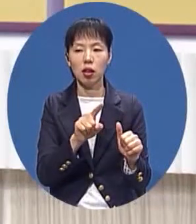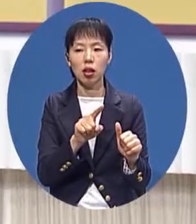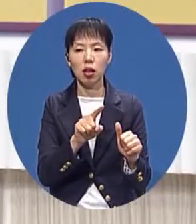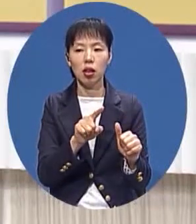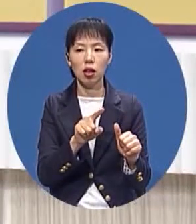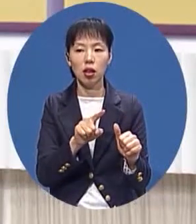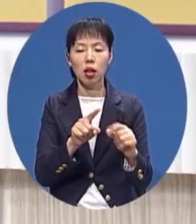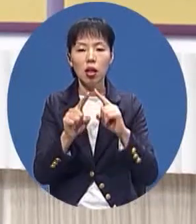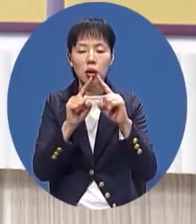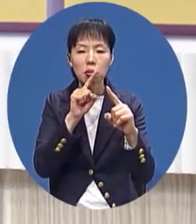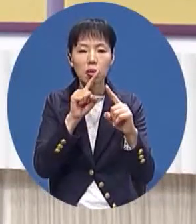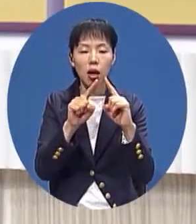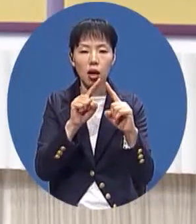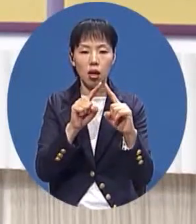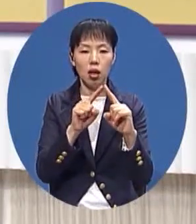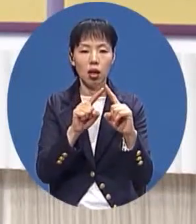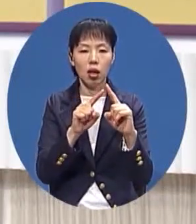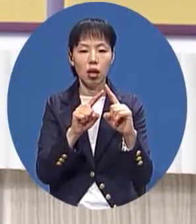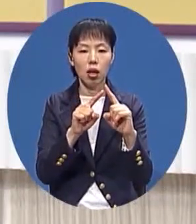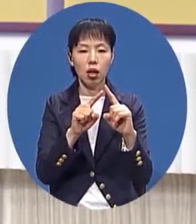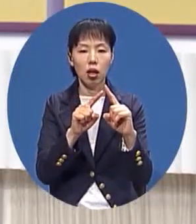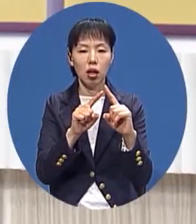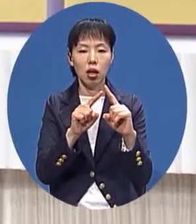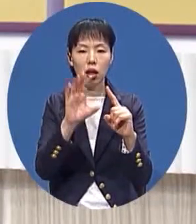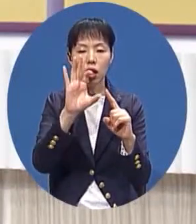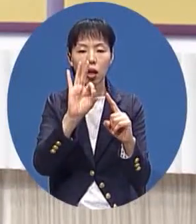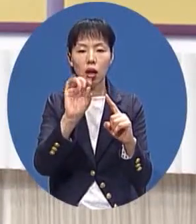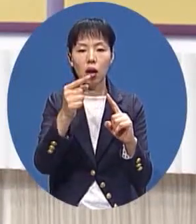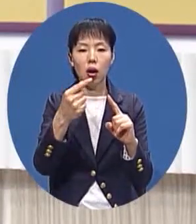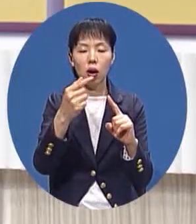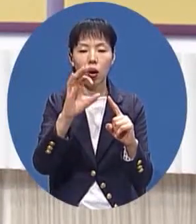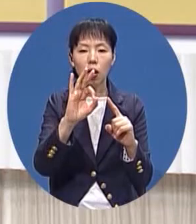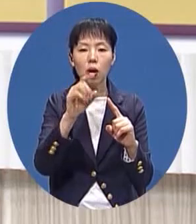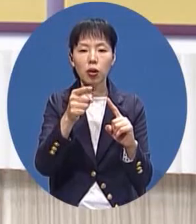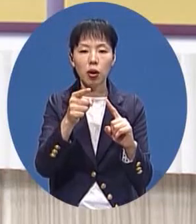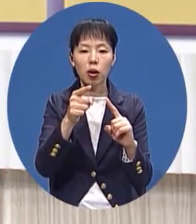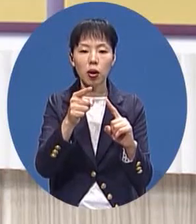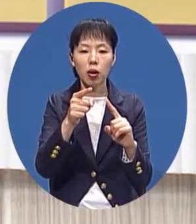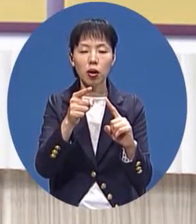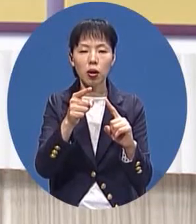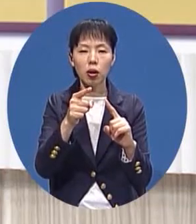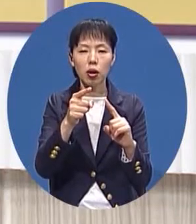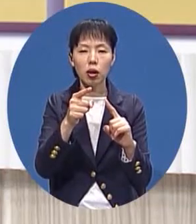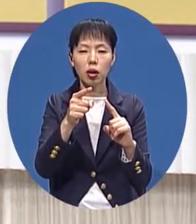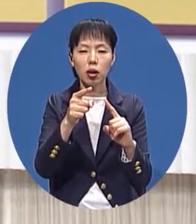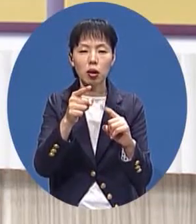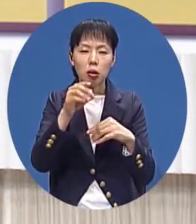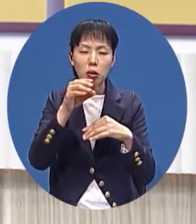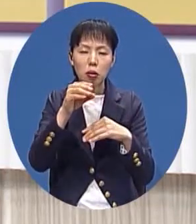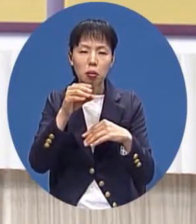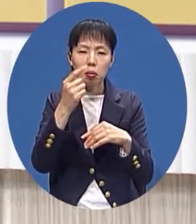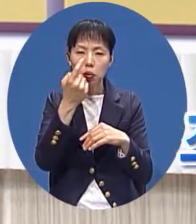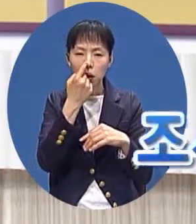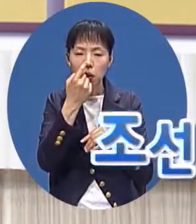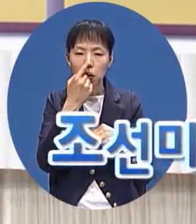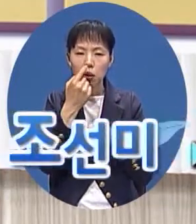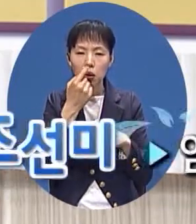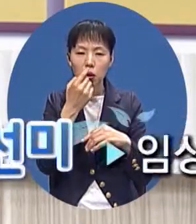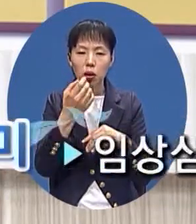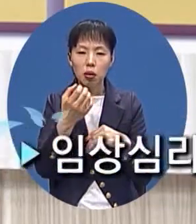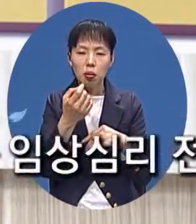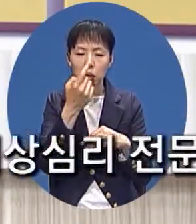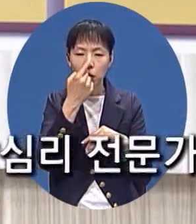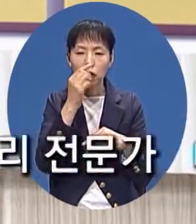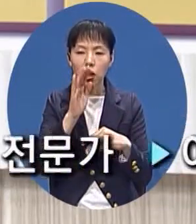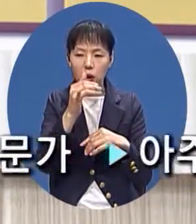이 말이라는 게 언어를 습득하는 게 있고 언어를 활용하는 게 있거든요. 근데 언어 습득은 지금 큰